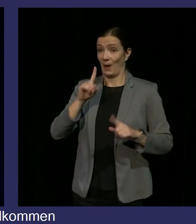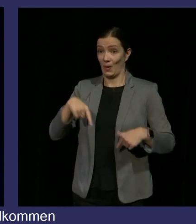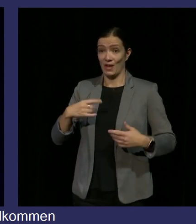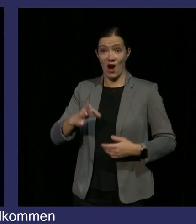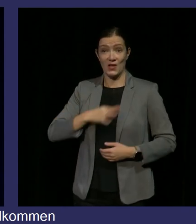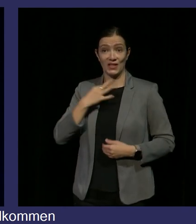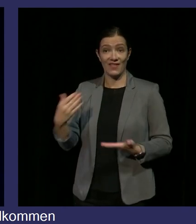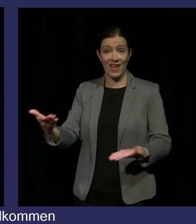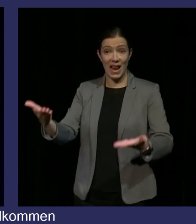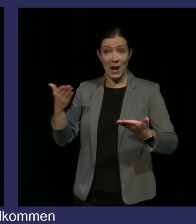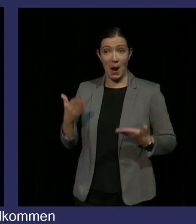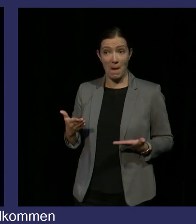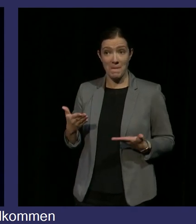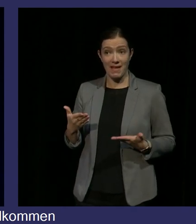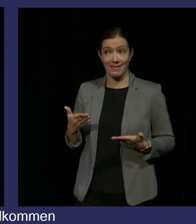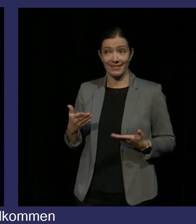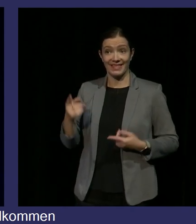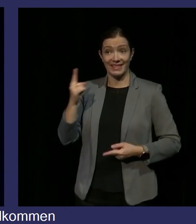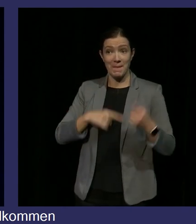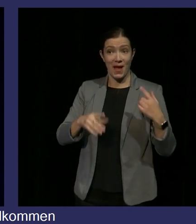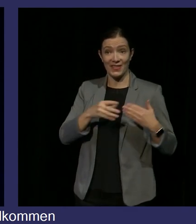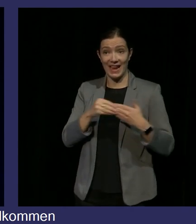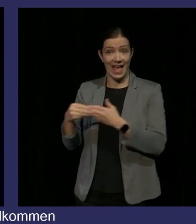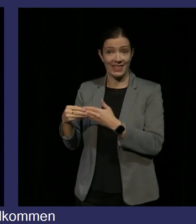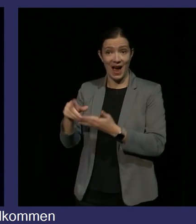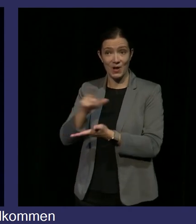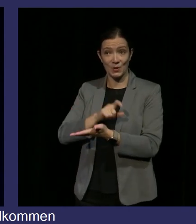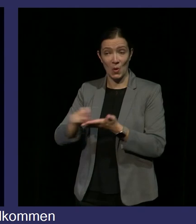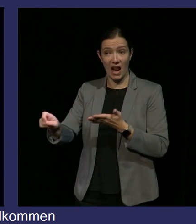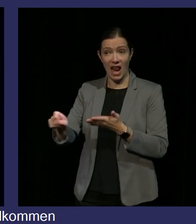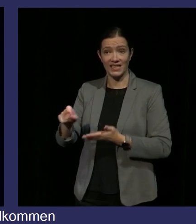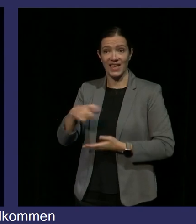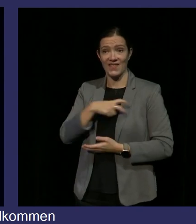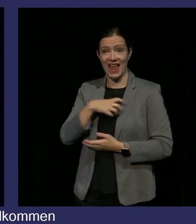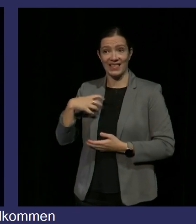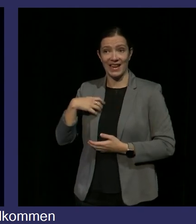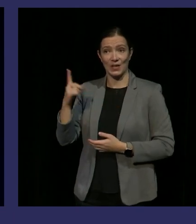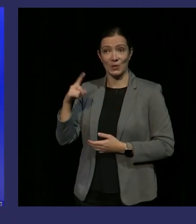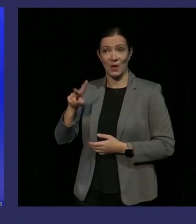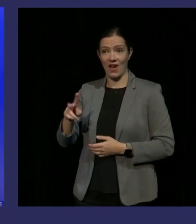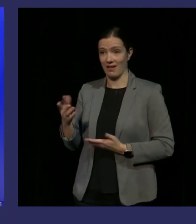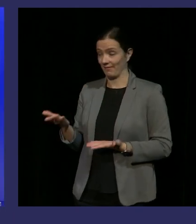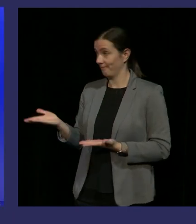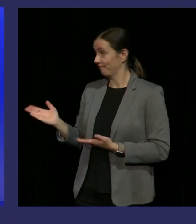ønske velkommen til debattleder, journalist Fredrik Solvang.